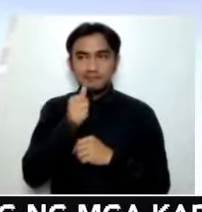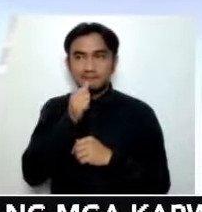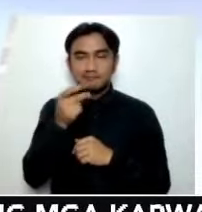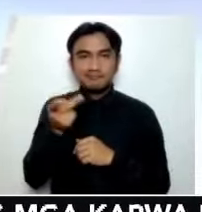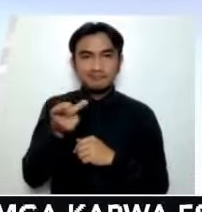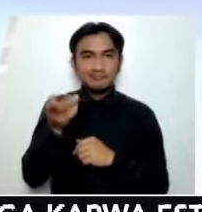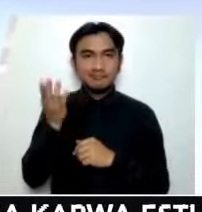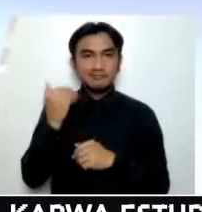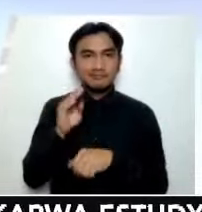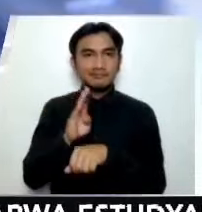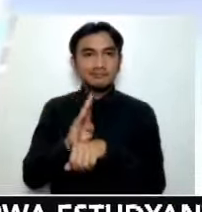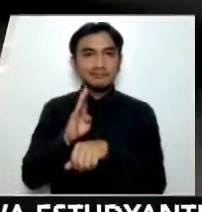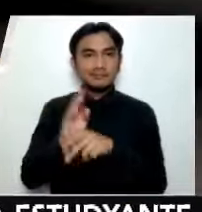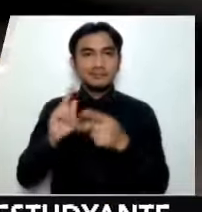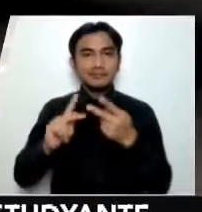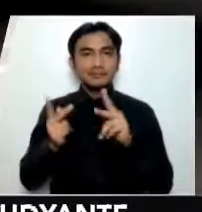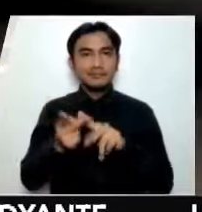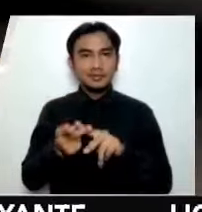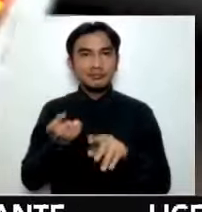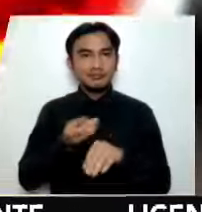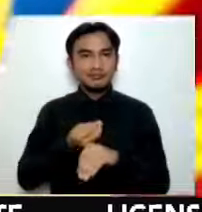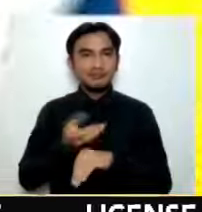report si marisol Abdul